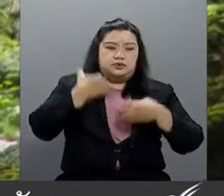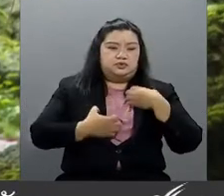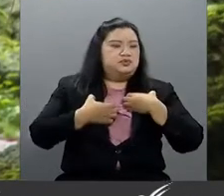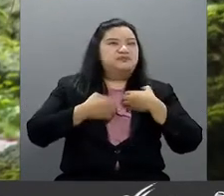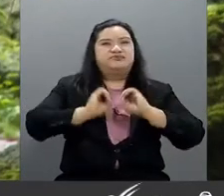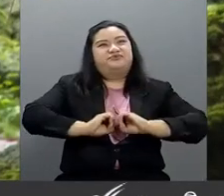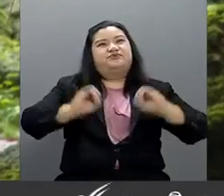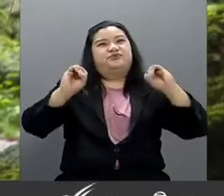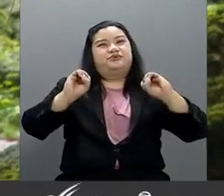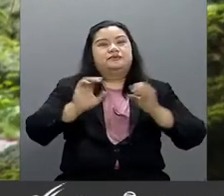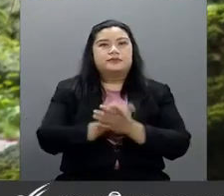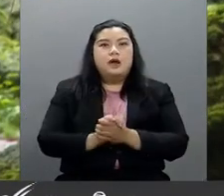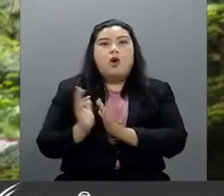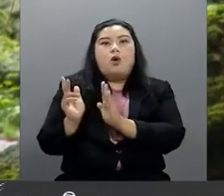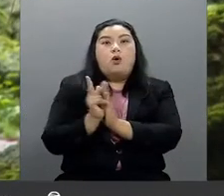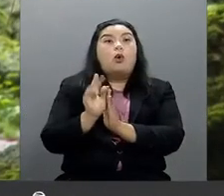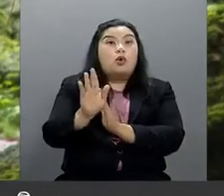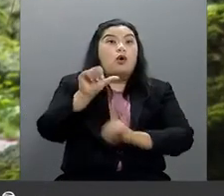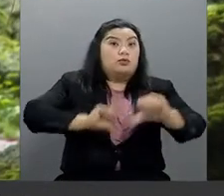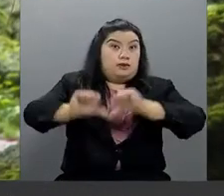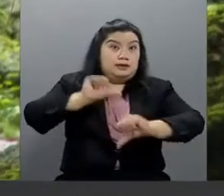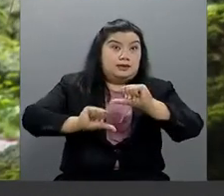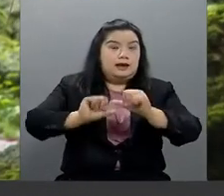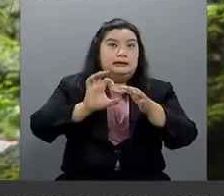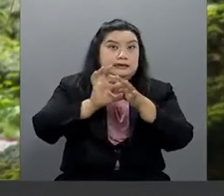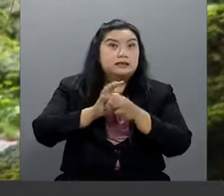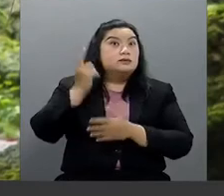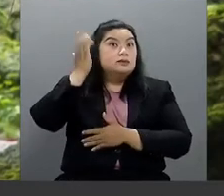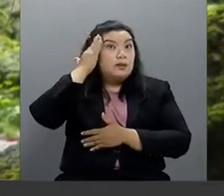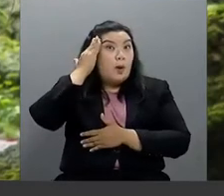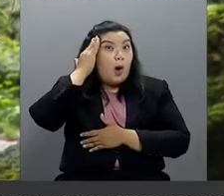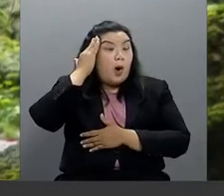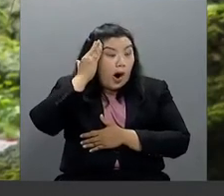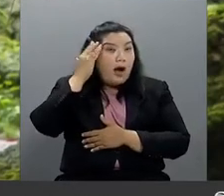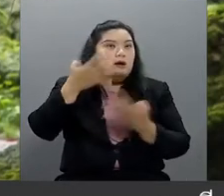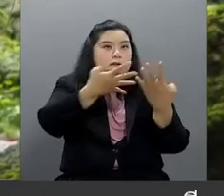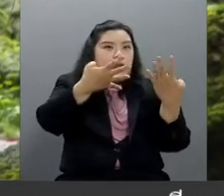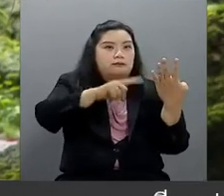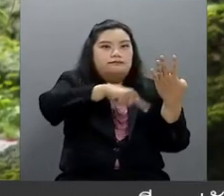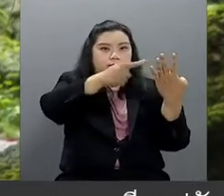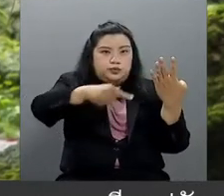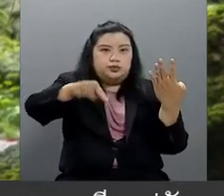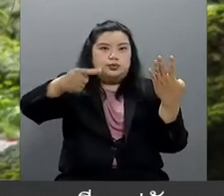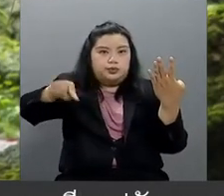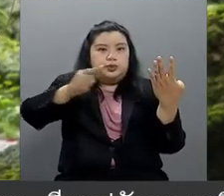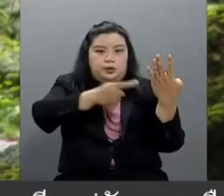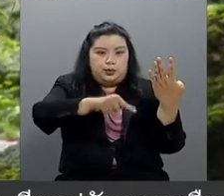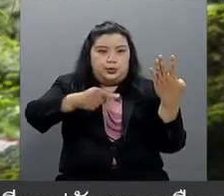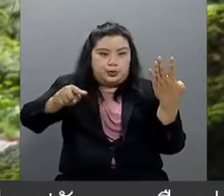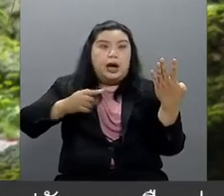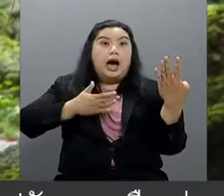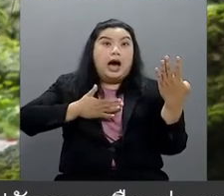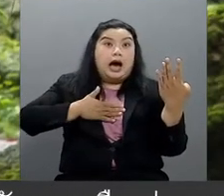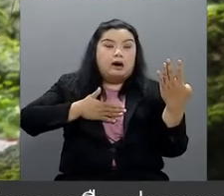สตร์นะคะมีการดูในเรื่องของคลื่นสมองค่ะในการที่จะดูว่าเวลาที่เรามีสติเองแล้วเนี่ยสมองใช้พลังงานน้อยล